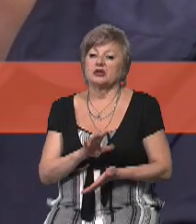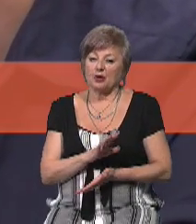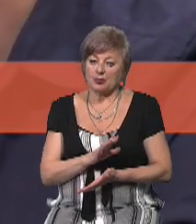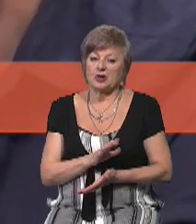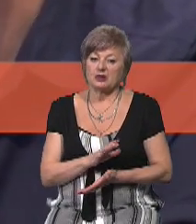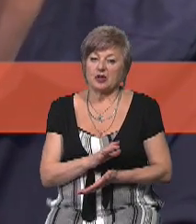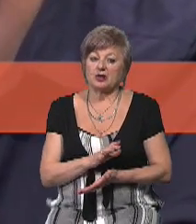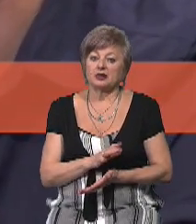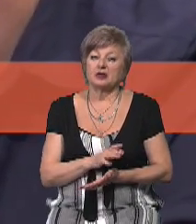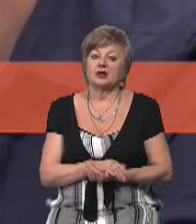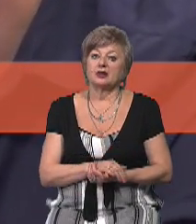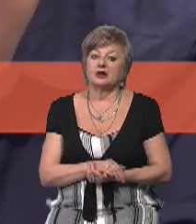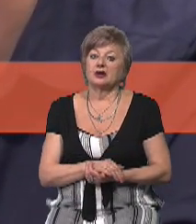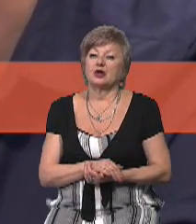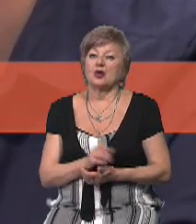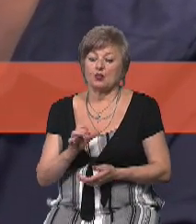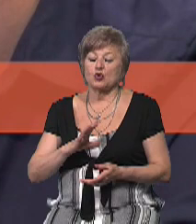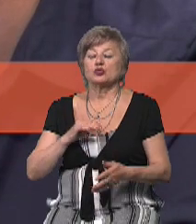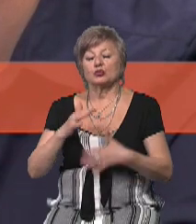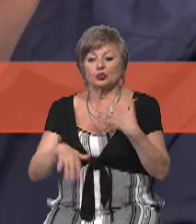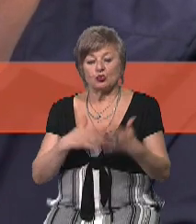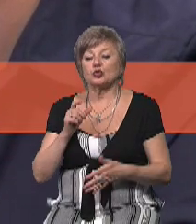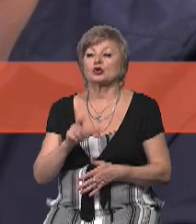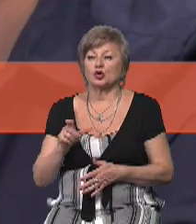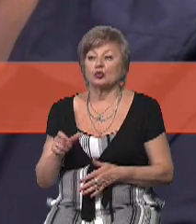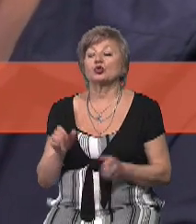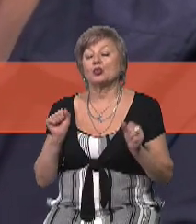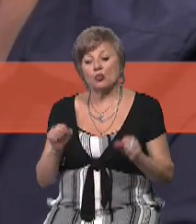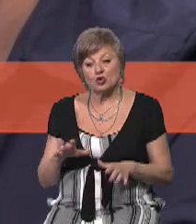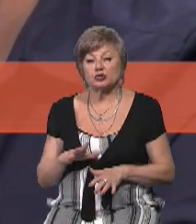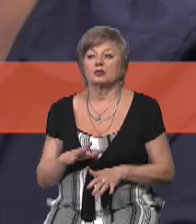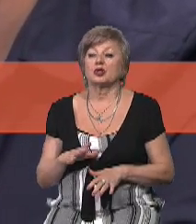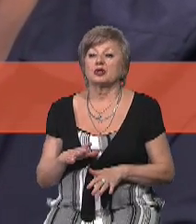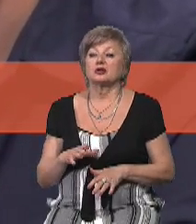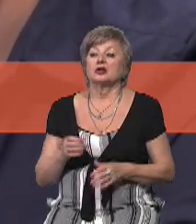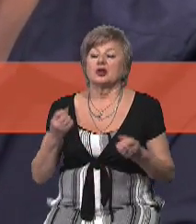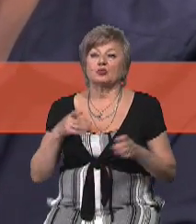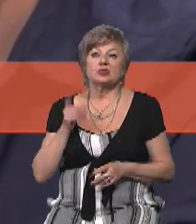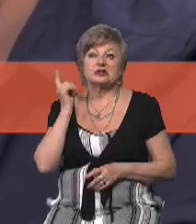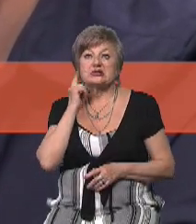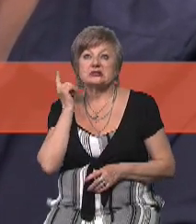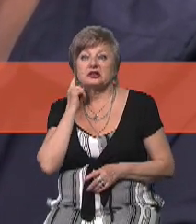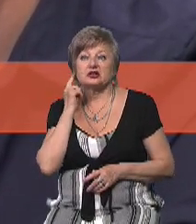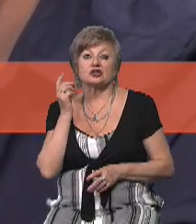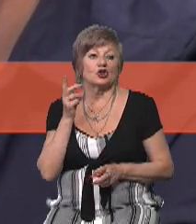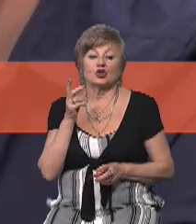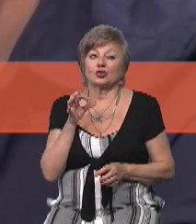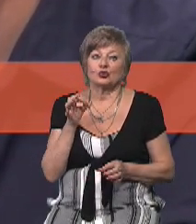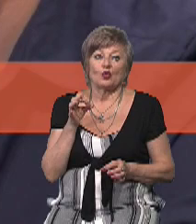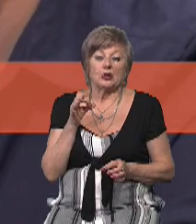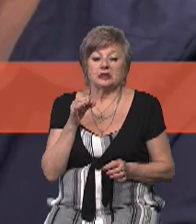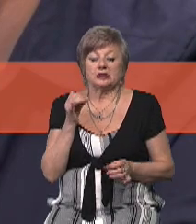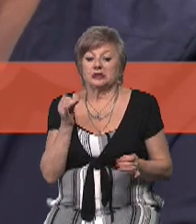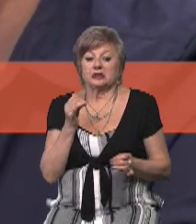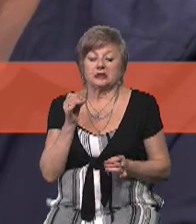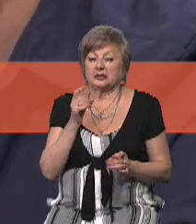41-42 року, які ми бачили. Тобто, можливо, ще це. Можливо, це спрацьовує, можливо, просто чули, це не є в сфері їхніх зацікавлень,